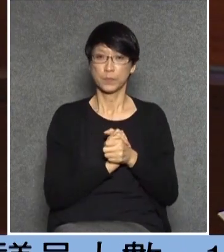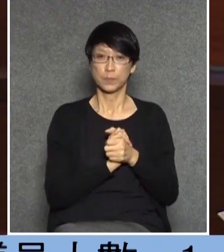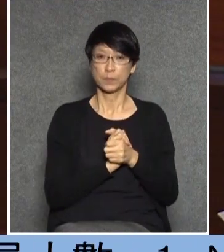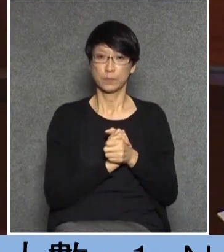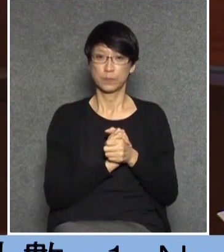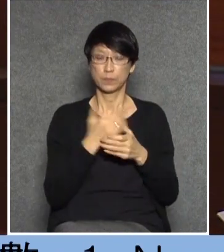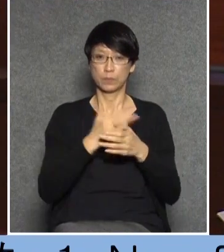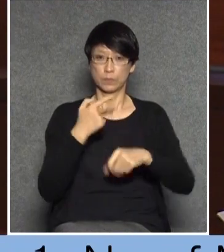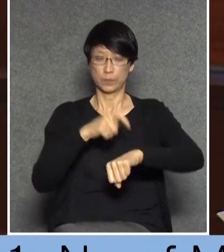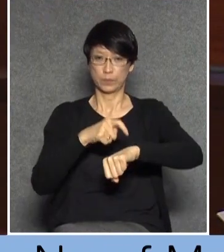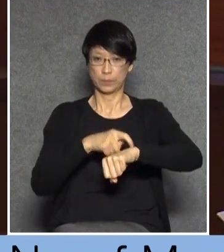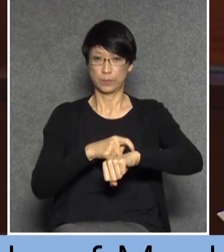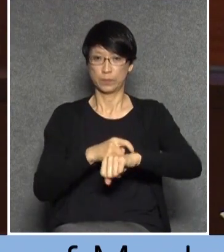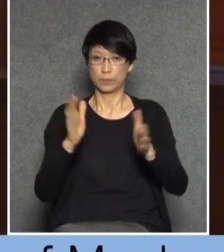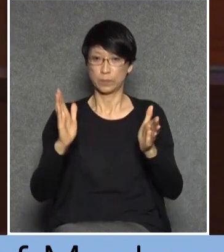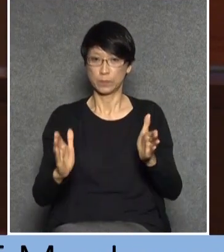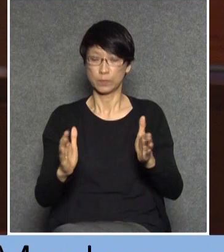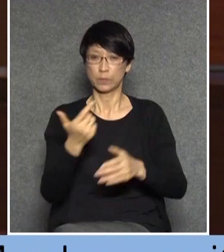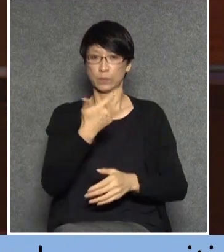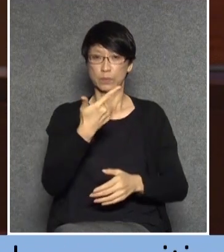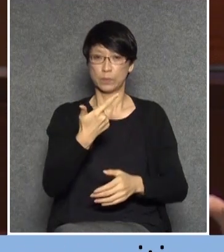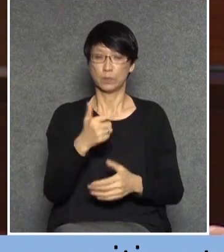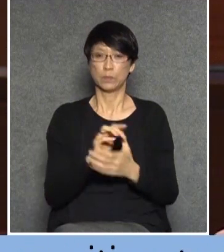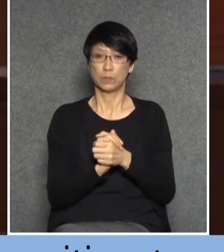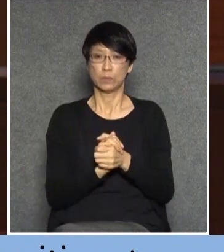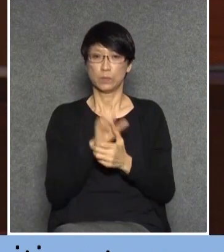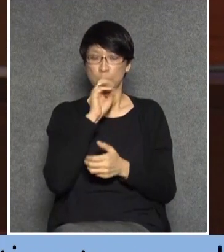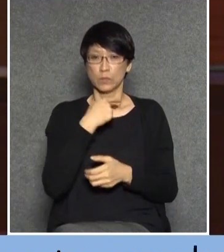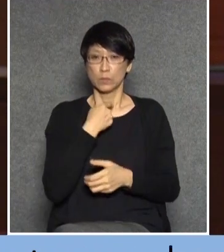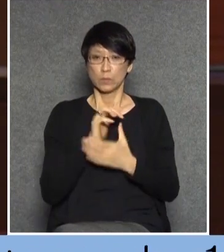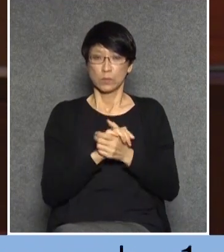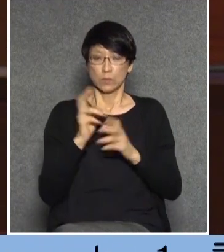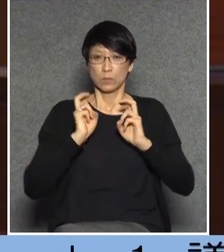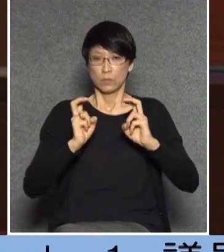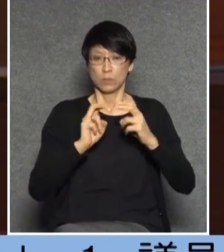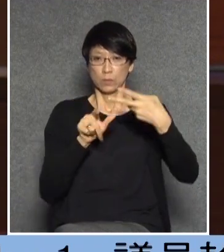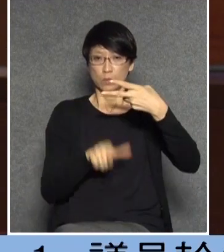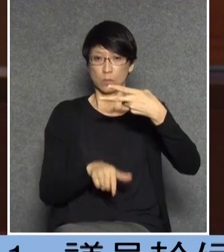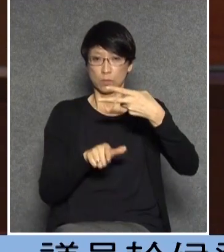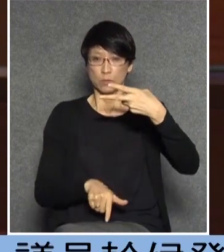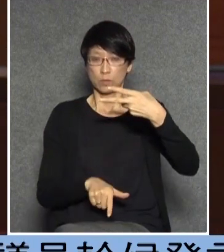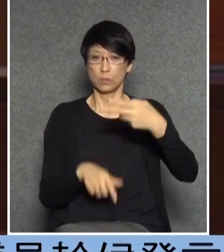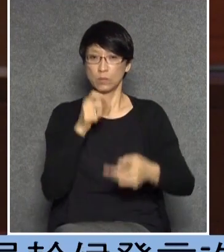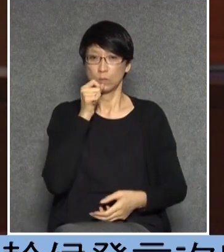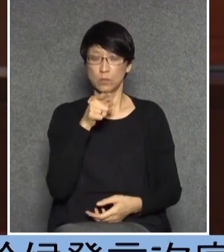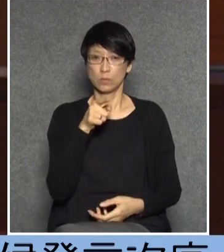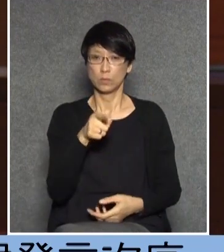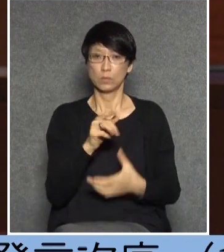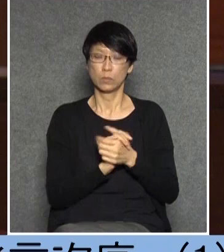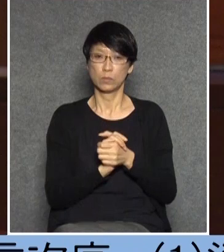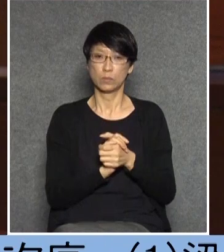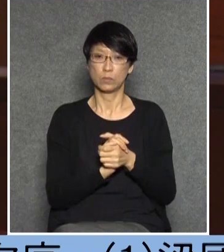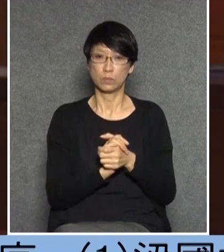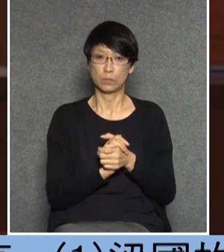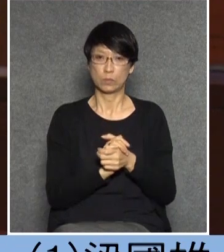因為時間所限，下面仲有好多嘢要講。嗱，另外一方面，港鐵去年二月被揭發一直高估可載客